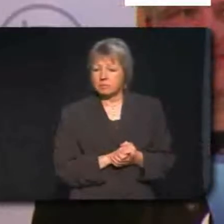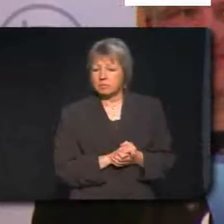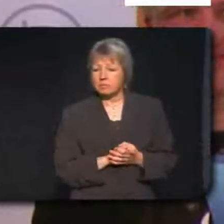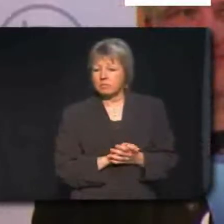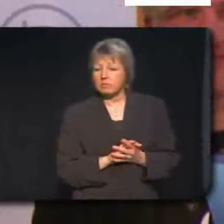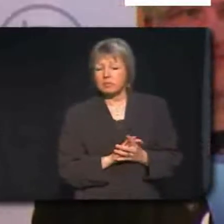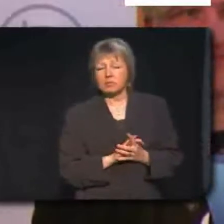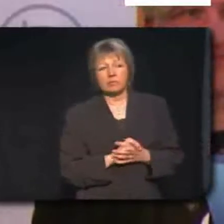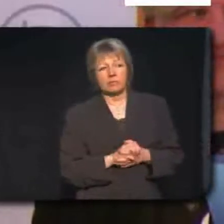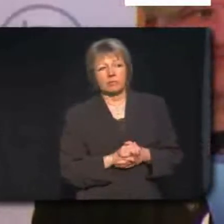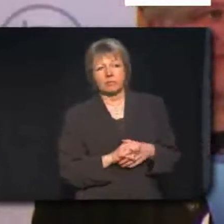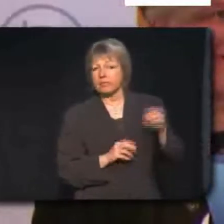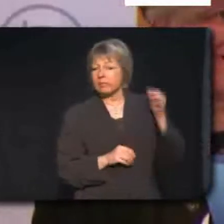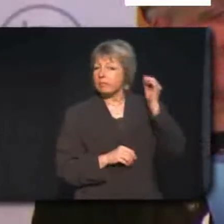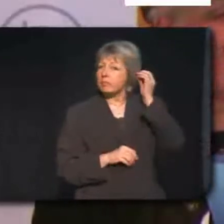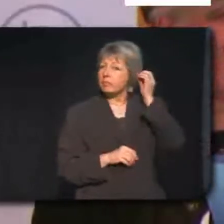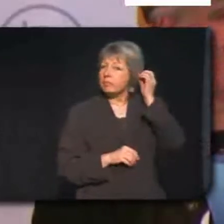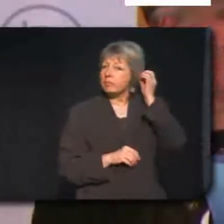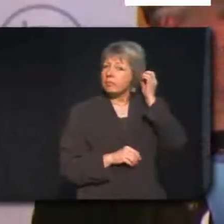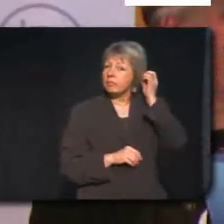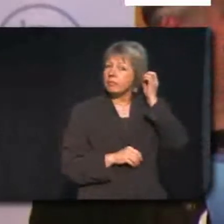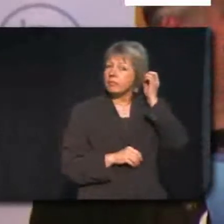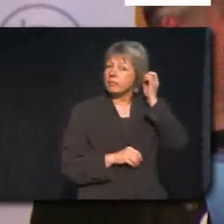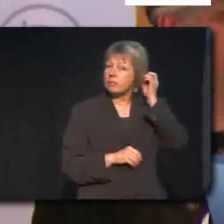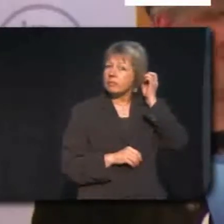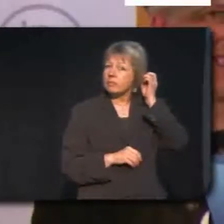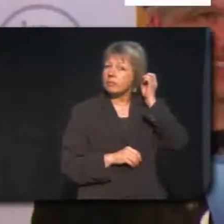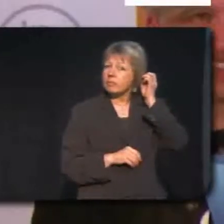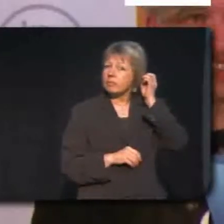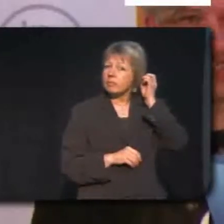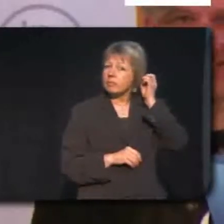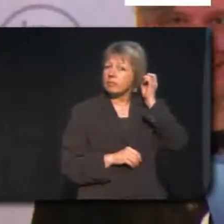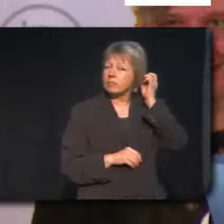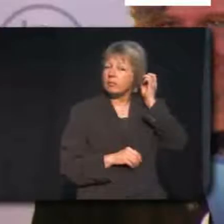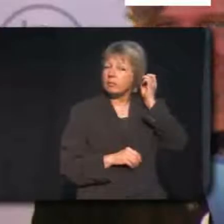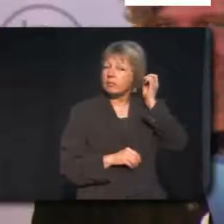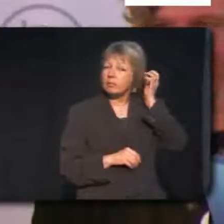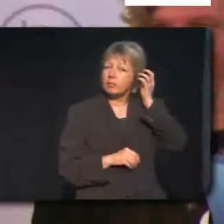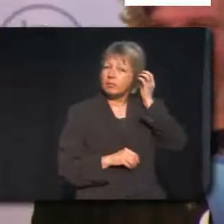wo ist denn der Mike Nolte ob der Mike Nolte bitte zum sein Mikro gehen könnte